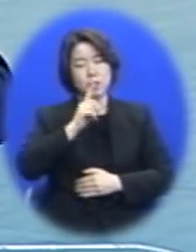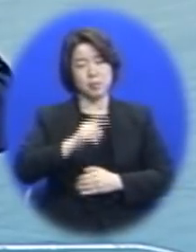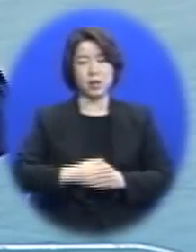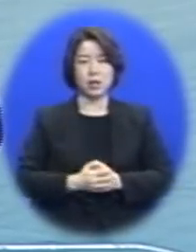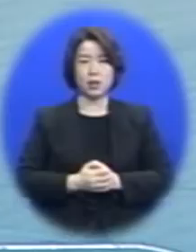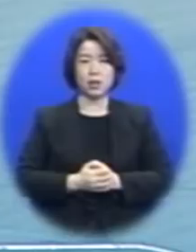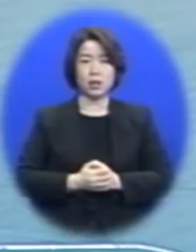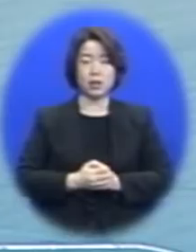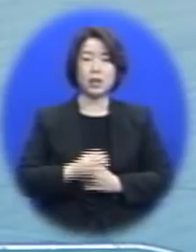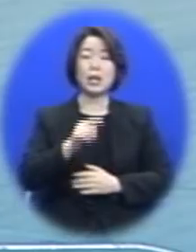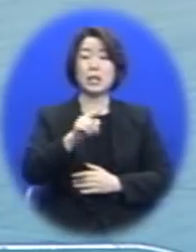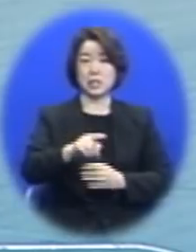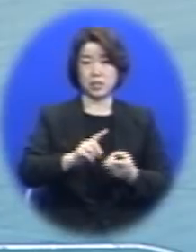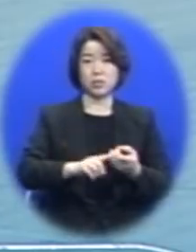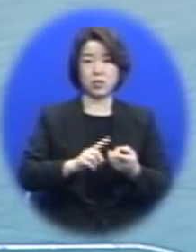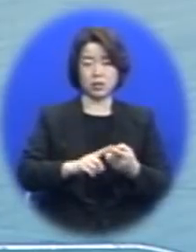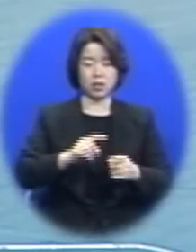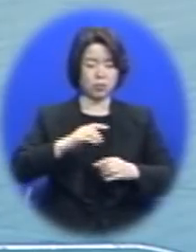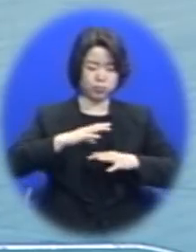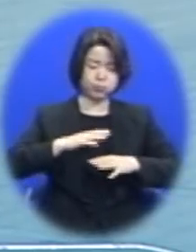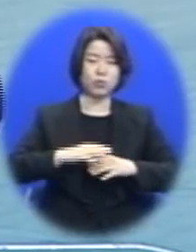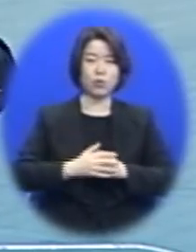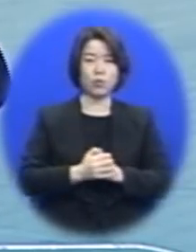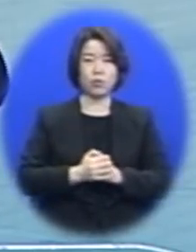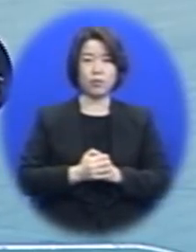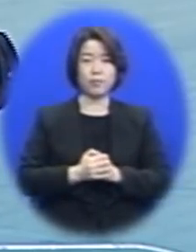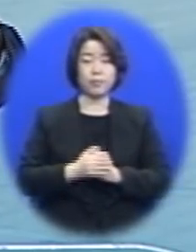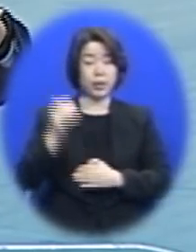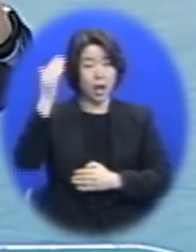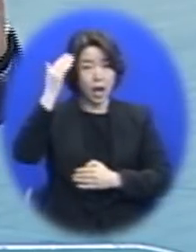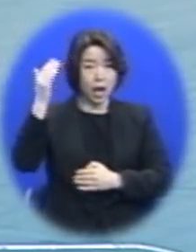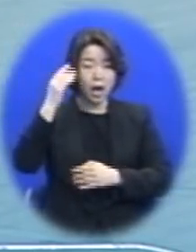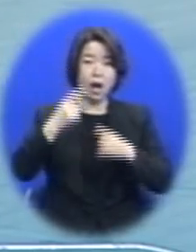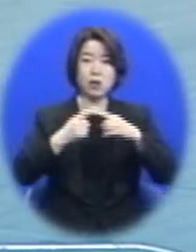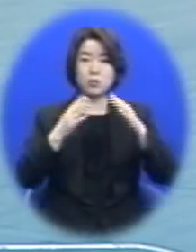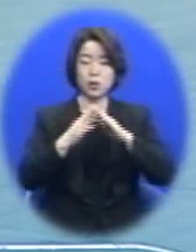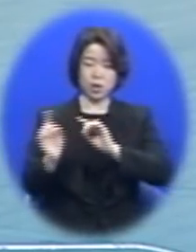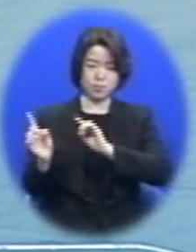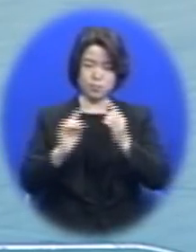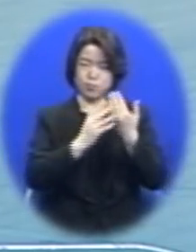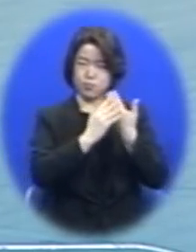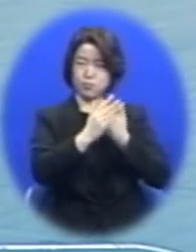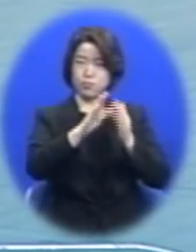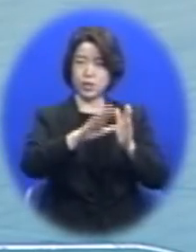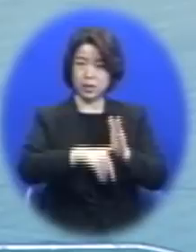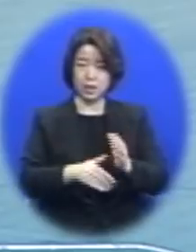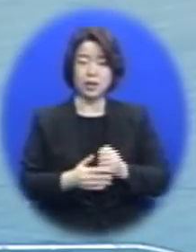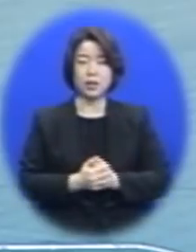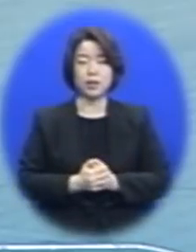이런 상태가 무서운 겁니다 한국교회 부흥 의 때